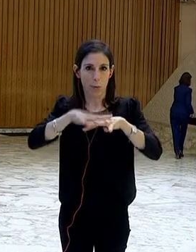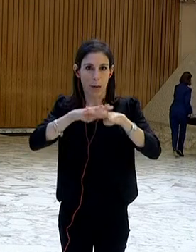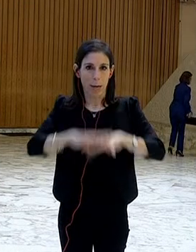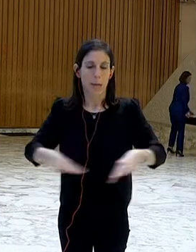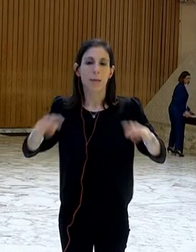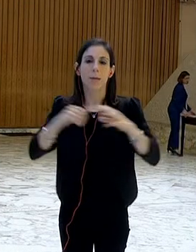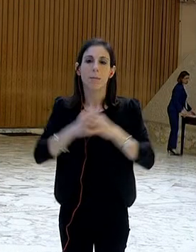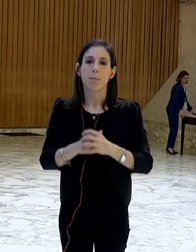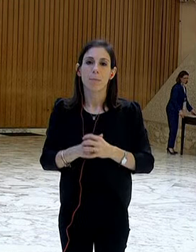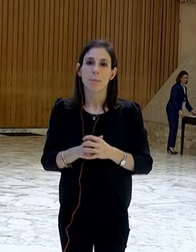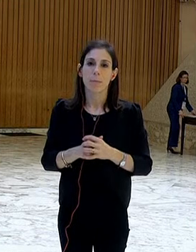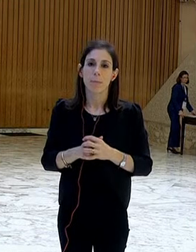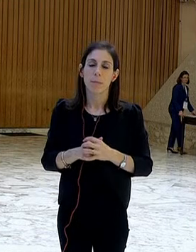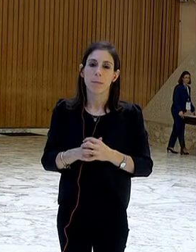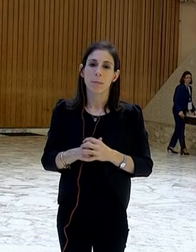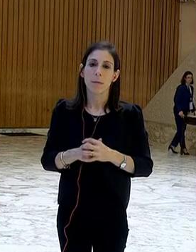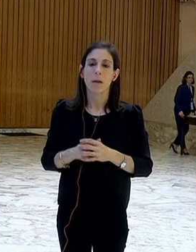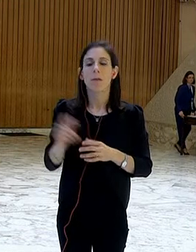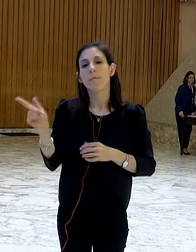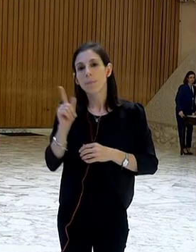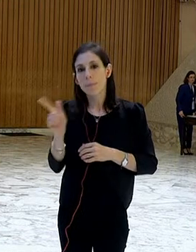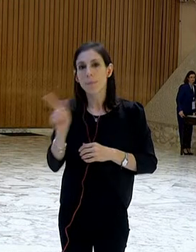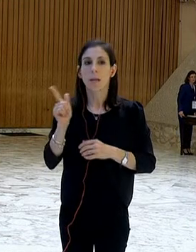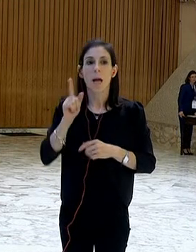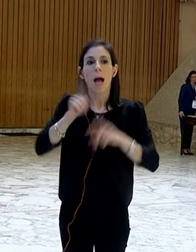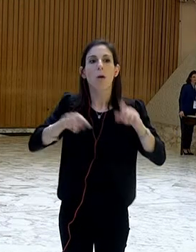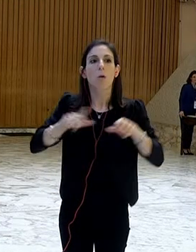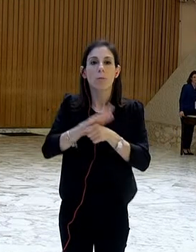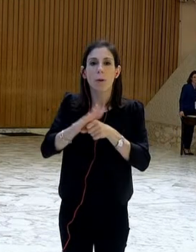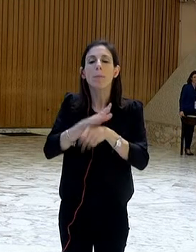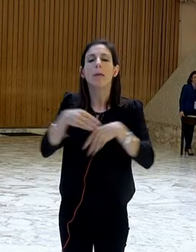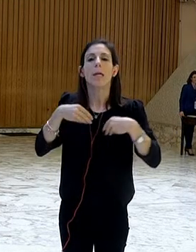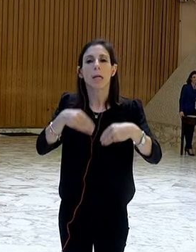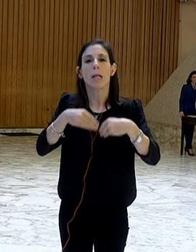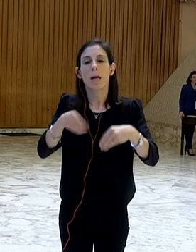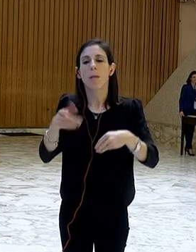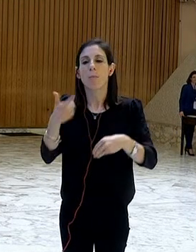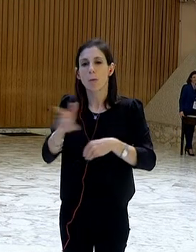remercions Dieu qui nous a donné la grâce d'être ici avec vous dans